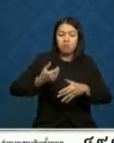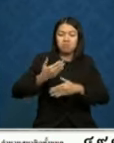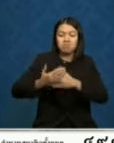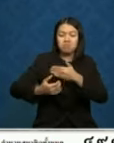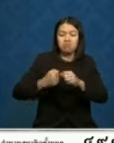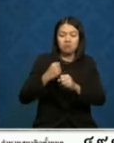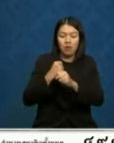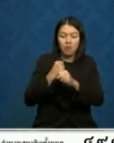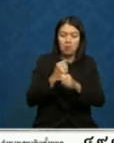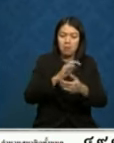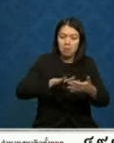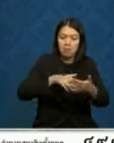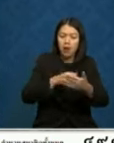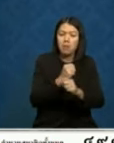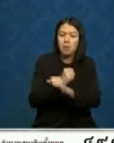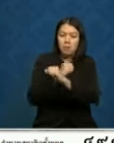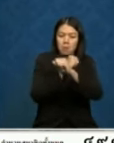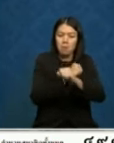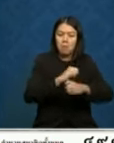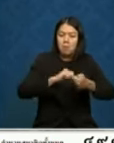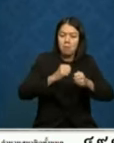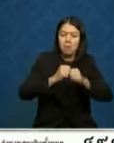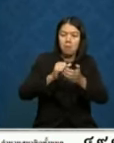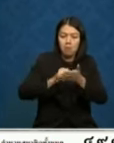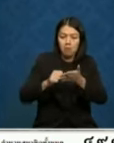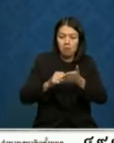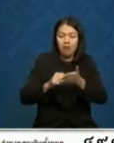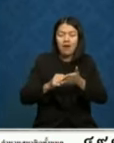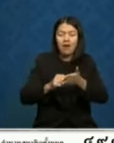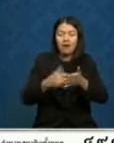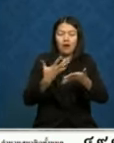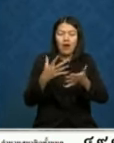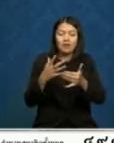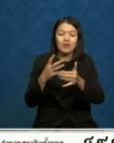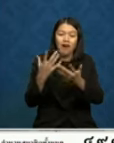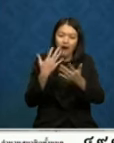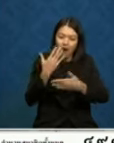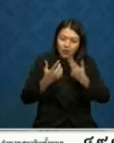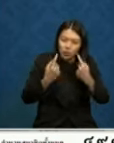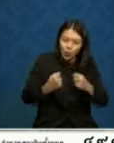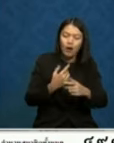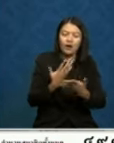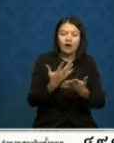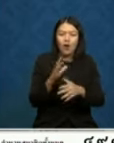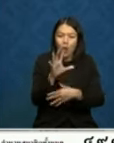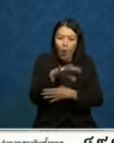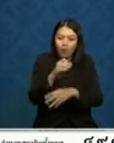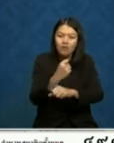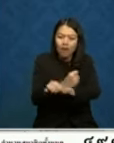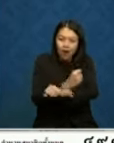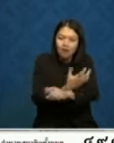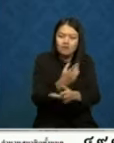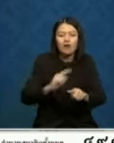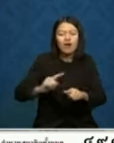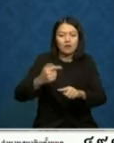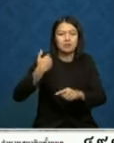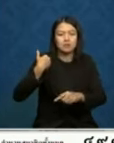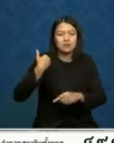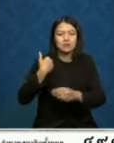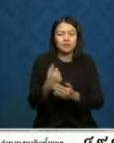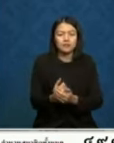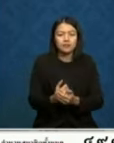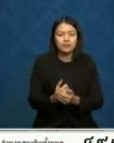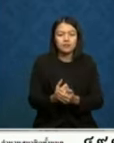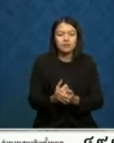กลไกเชิงนโยบายในการป้องกันและแก้ไขปัญหาการค้ามนุษย์ด้านแรงงานไปสู่การปฏิบัติครับโครง